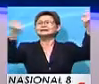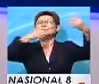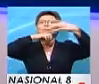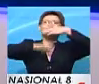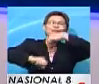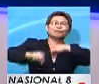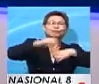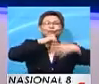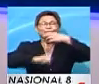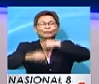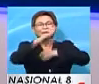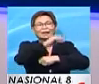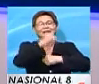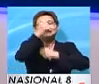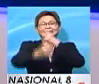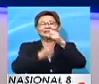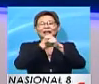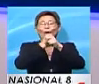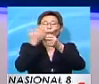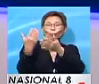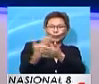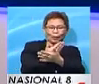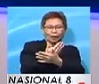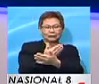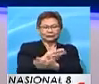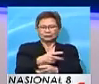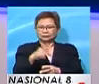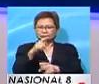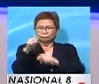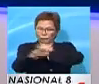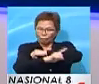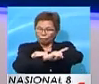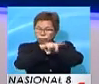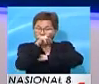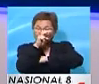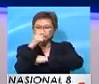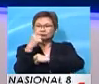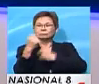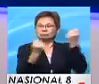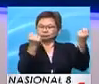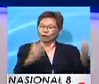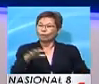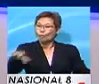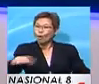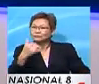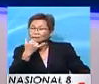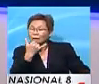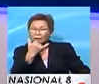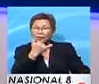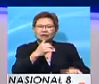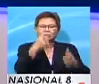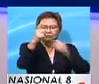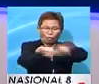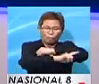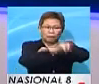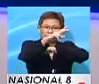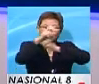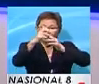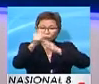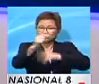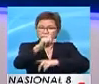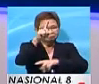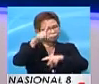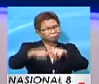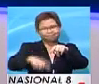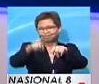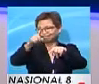Krismas dan tahun baharu tindakan tegas dikenakan terhadap pengguna yang melakukan kesalahan termasuk kompaun R300 dan tidak boleh